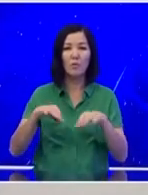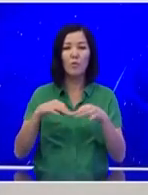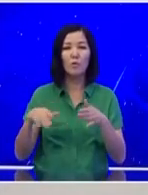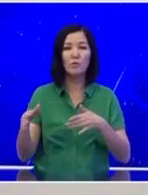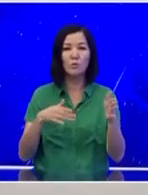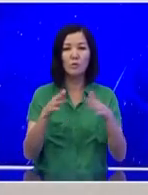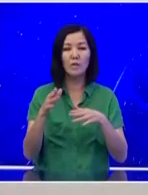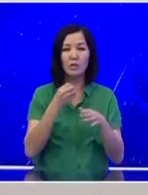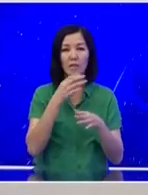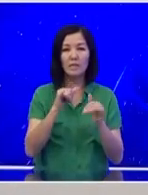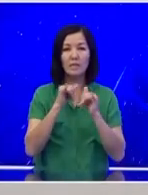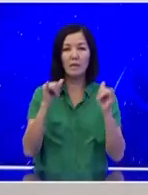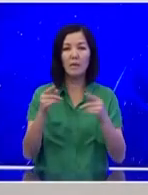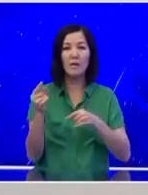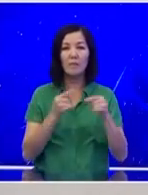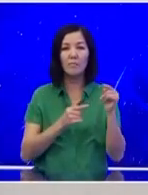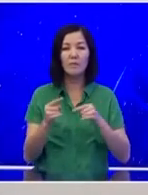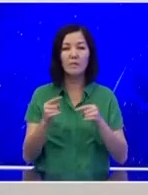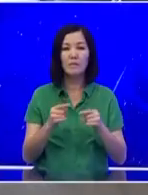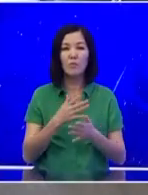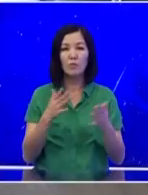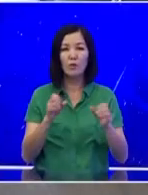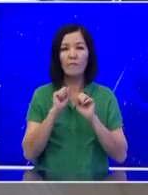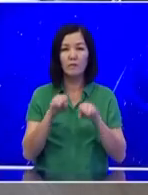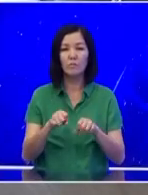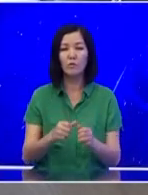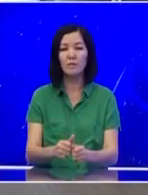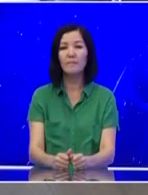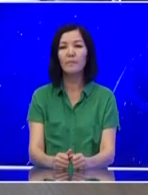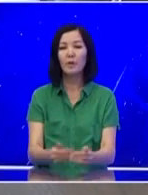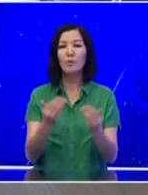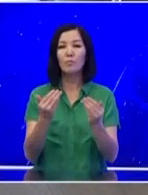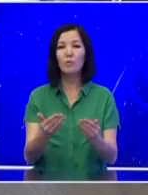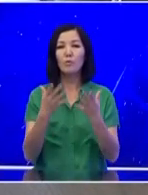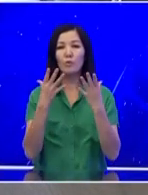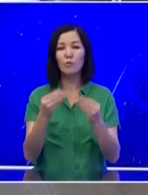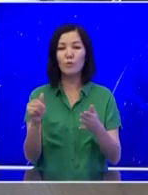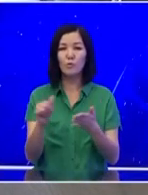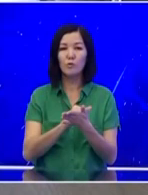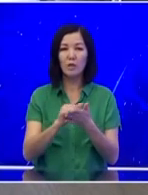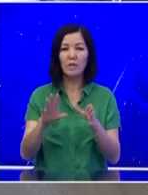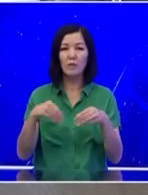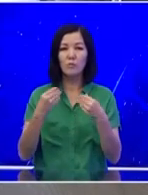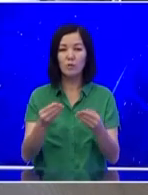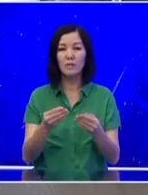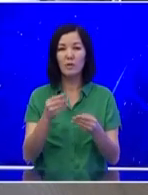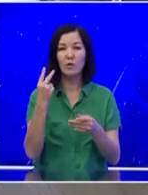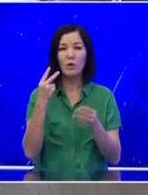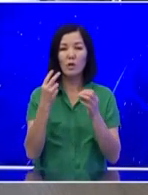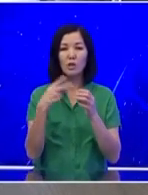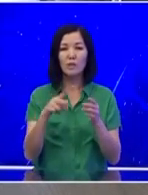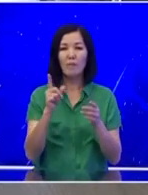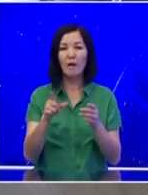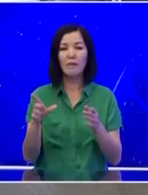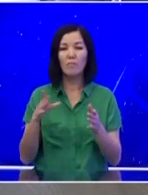жолға қойылған. Бұл бизнес бастауға үлкен мүмкіндік. Бүгінгі таңға бізге құжаттарын өткізген 20 адам болды.